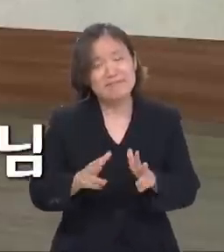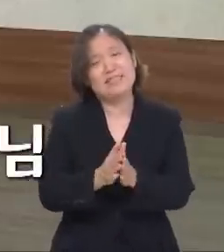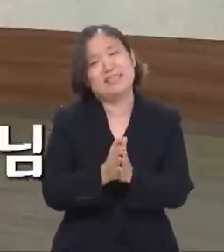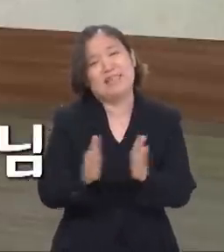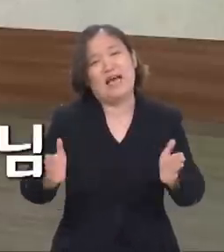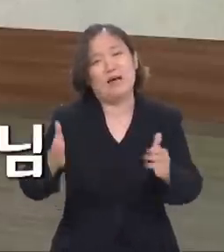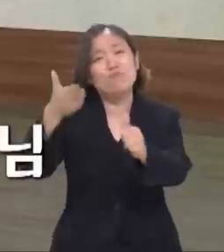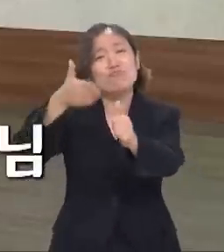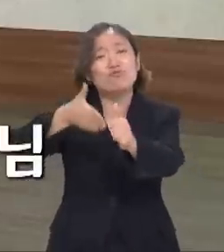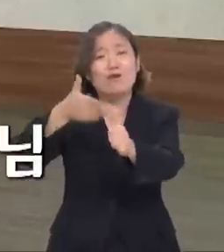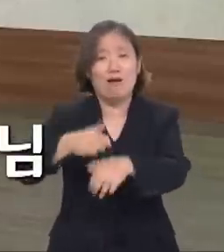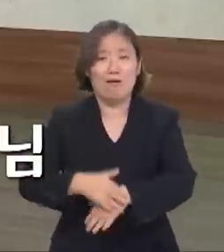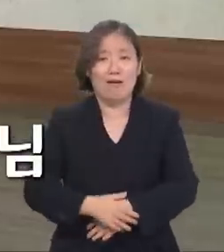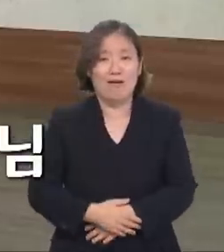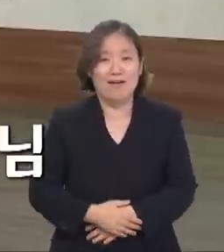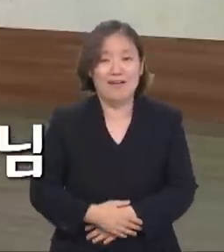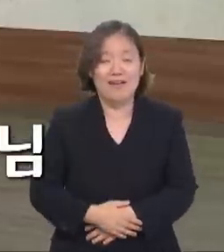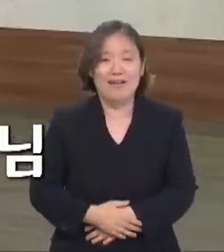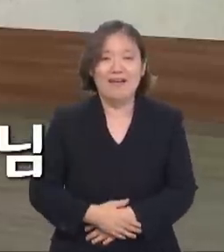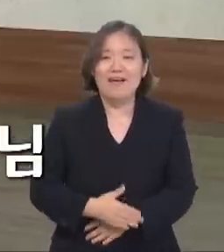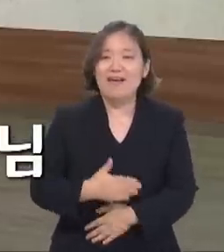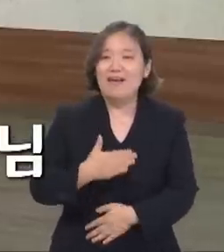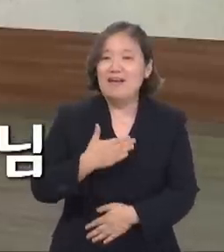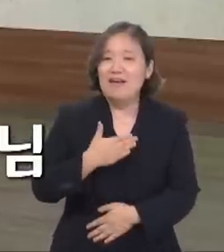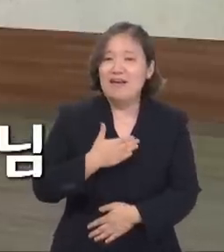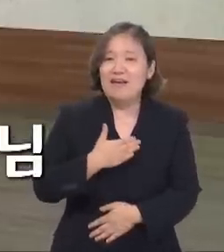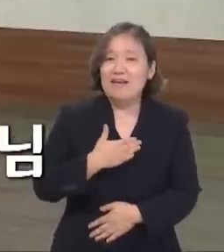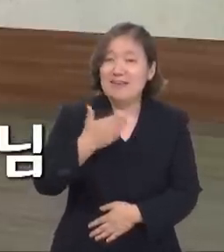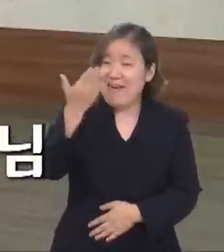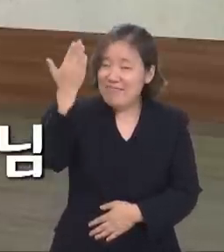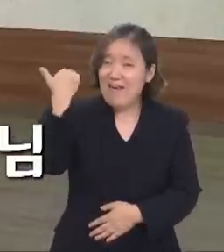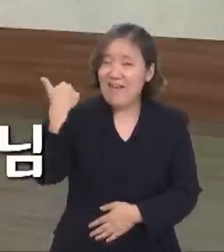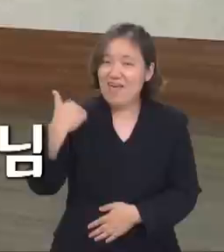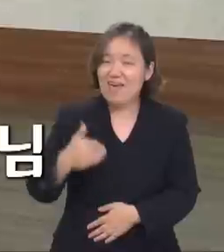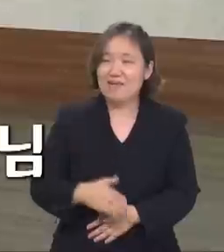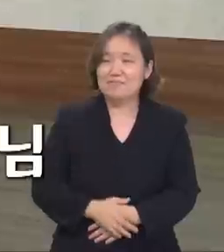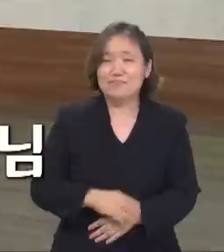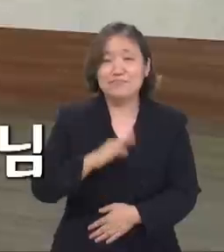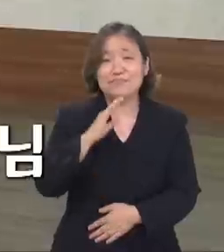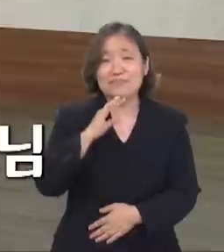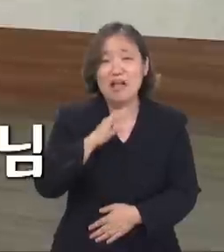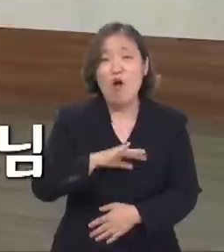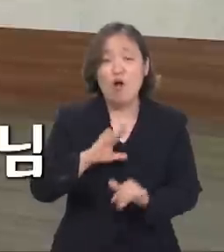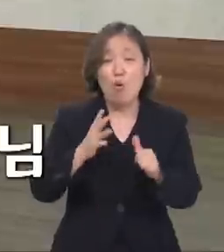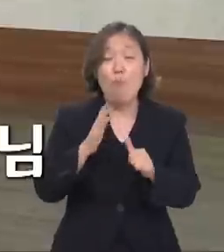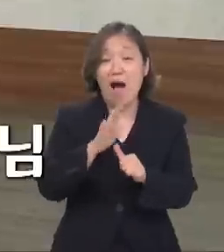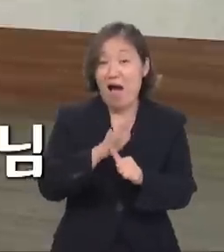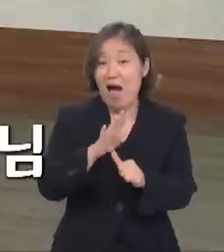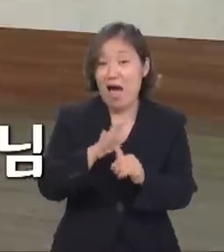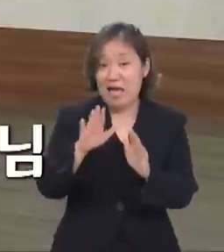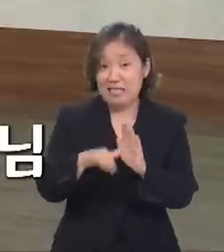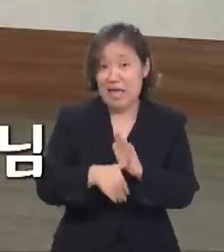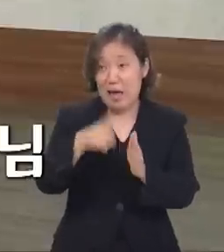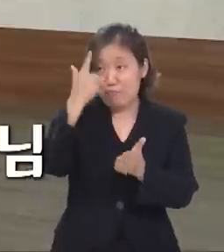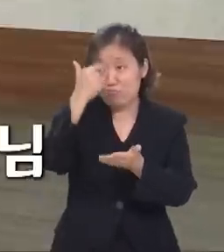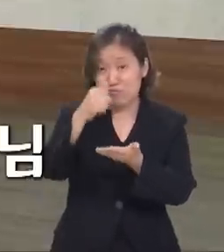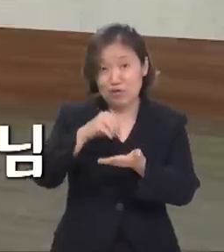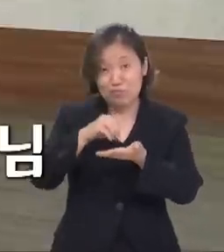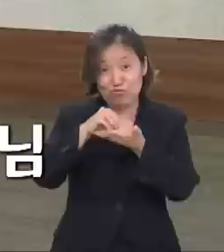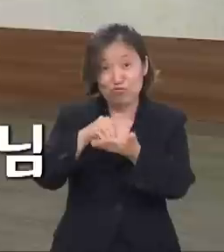옛날 옛적에 어렸을 때 출가해서 어렸을 때부터